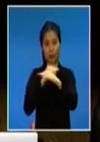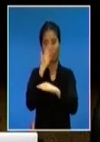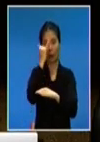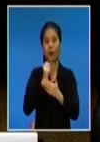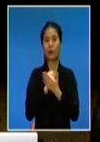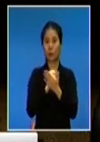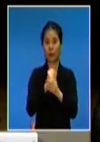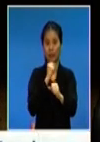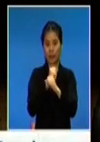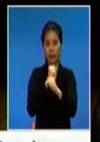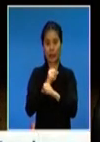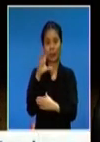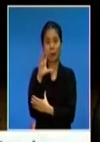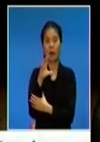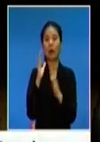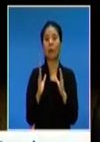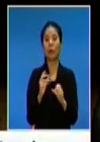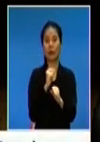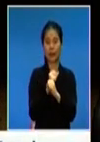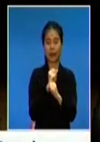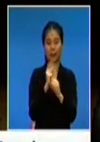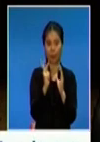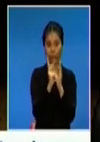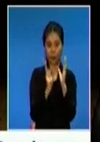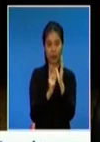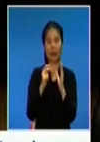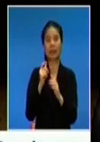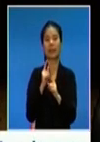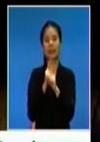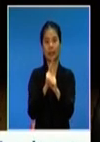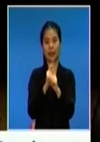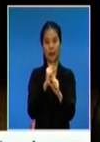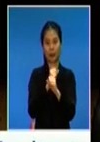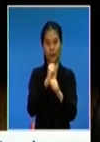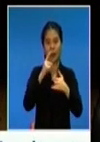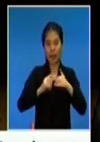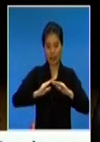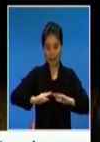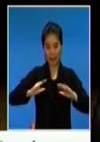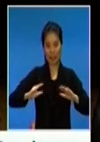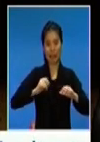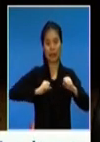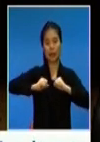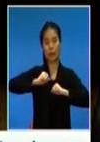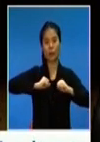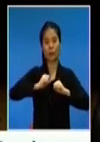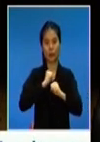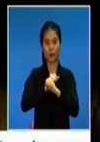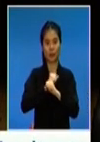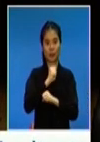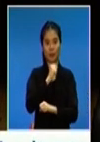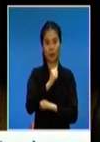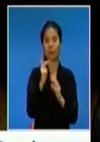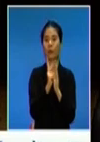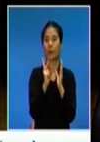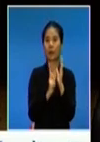เราบังคับทั้งข้างบนและข้างล่างฮะข้างล่างเราสร้างวินัยก็คือกับเด็กและเยาวชนไอ้ข้างบนนั่นน่ะบังคับด้วยกฎหม